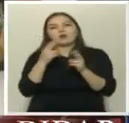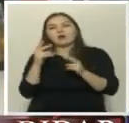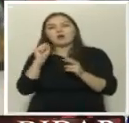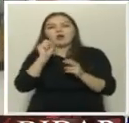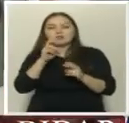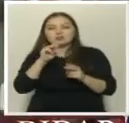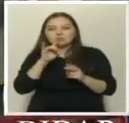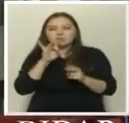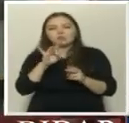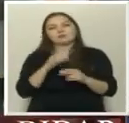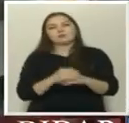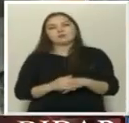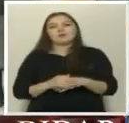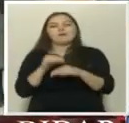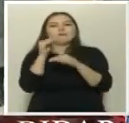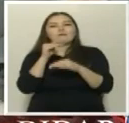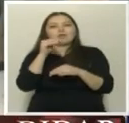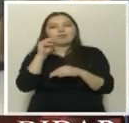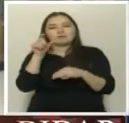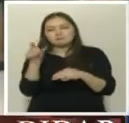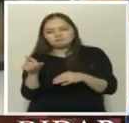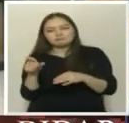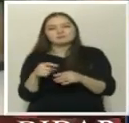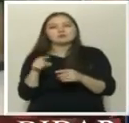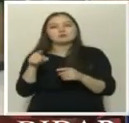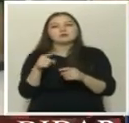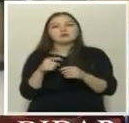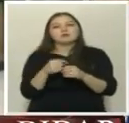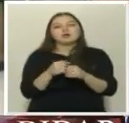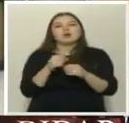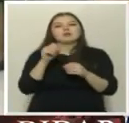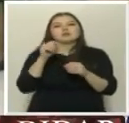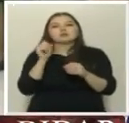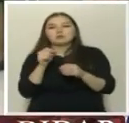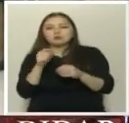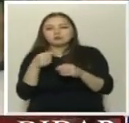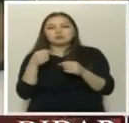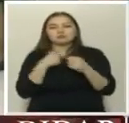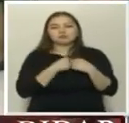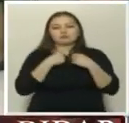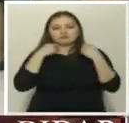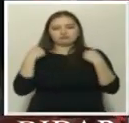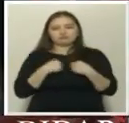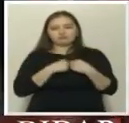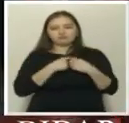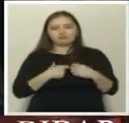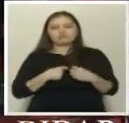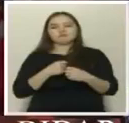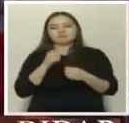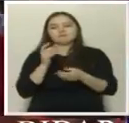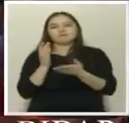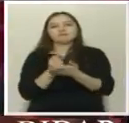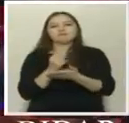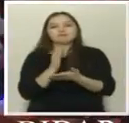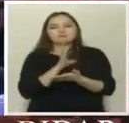все было в этом спектакле посвящено 75-летию Золотой Орды зрители дали свою положительную оценку образ